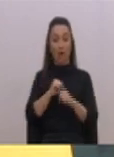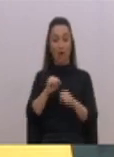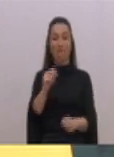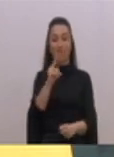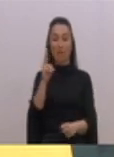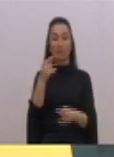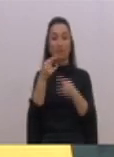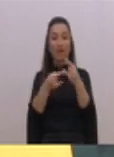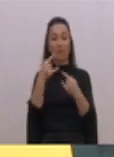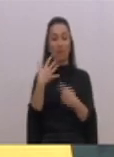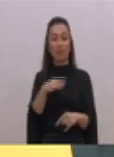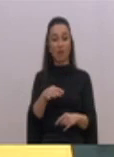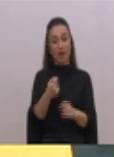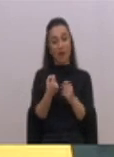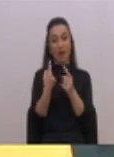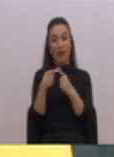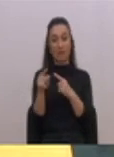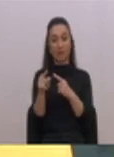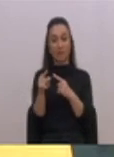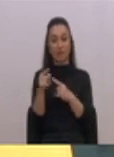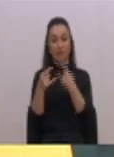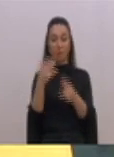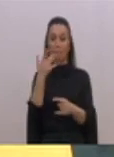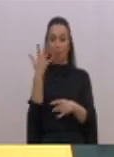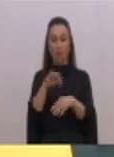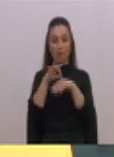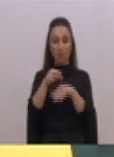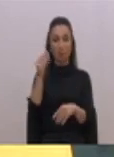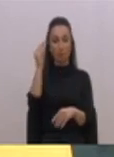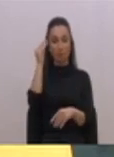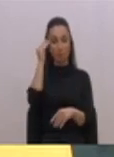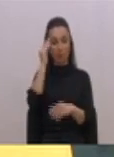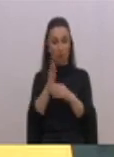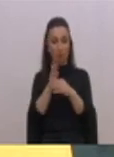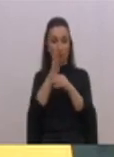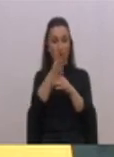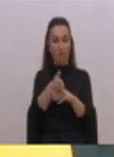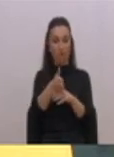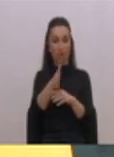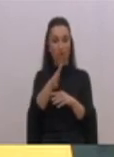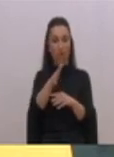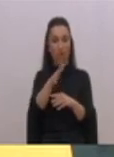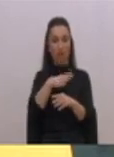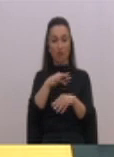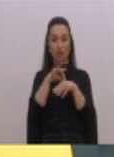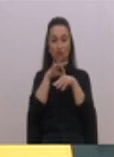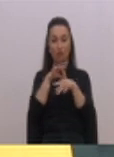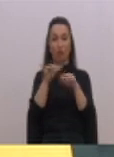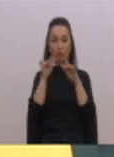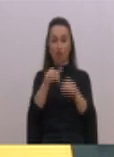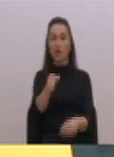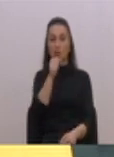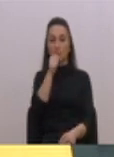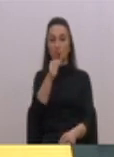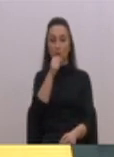romeligas televiziam. Განსხოვებული სარედაქციო პოლიტიკა ქონოდა, შევიდნენ, რეიდი ჩაატარეს,